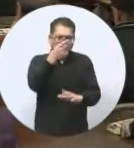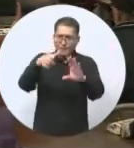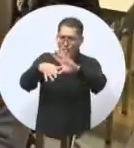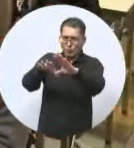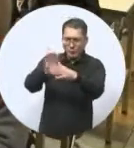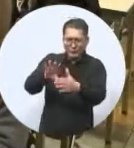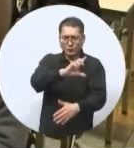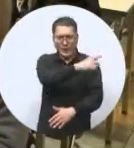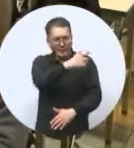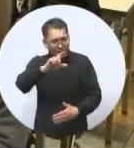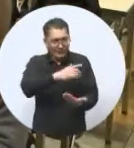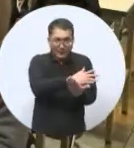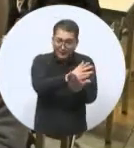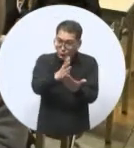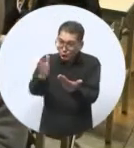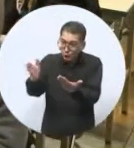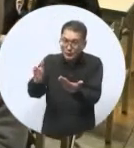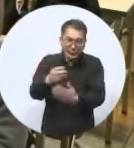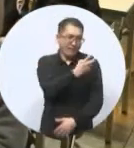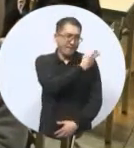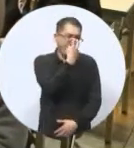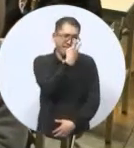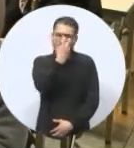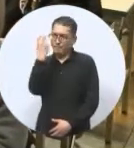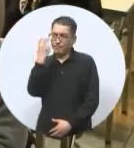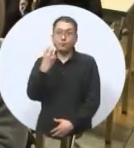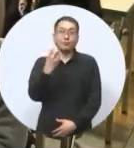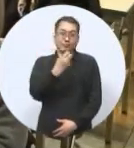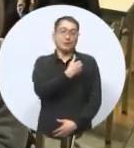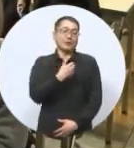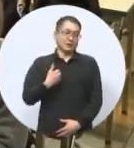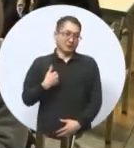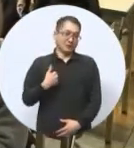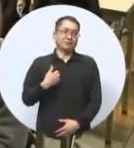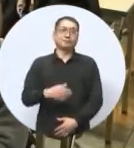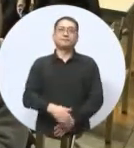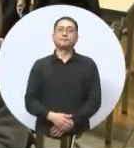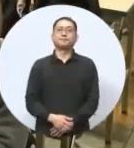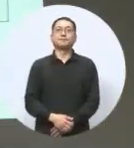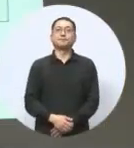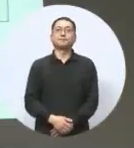化などさまざまな分野で掘り起こそうというもの。